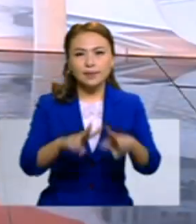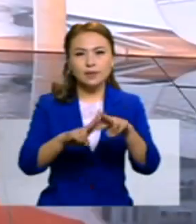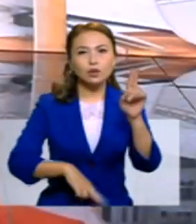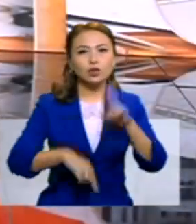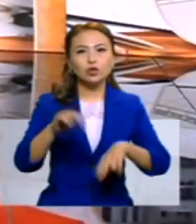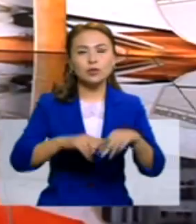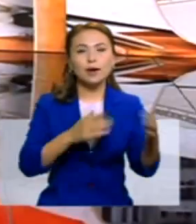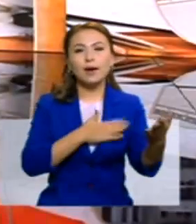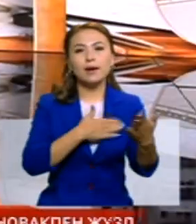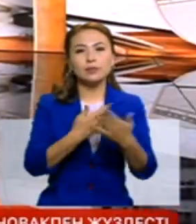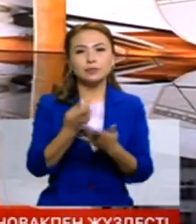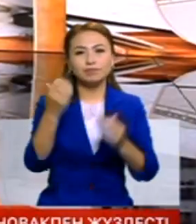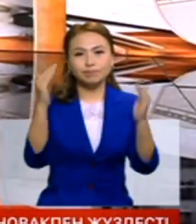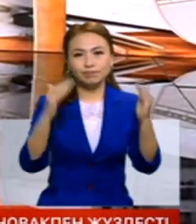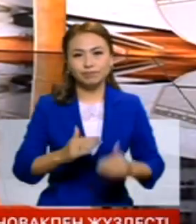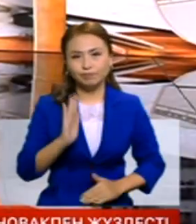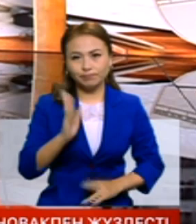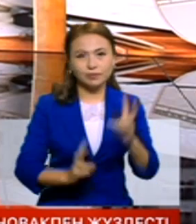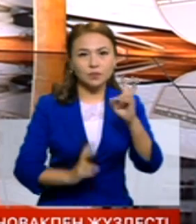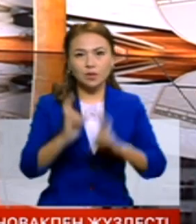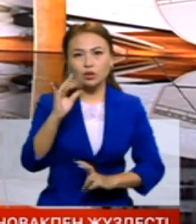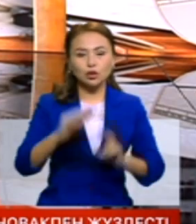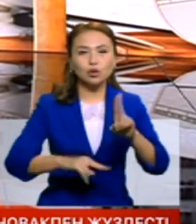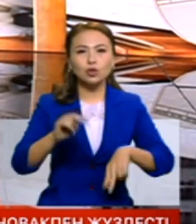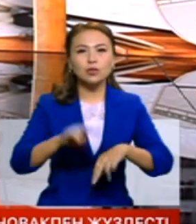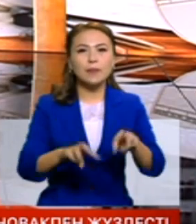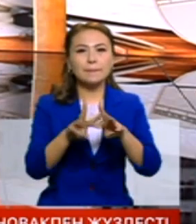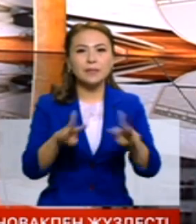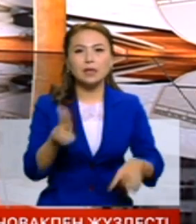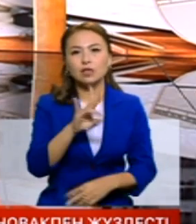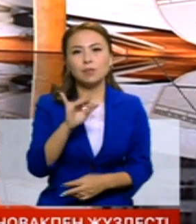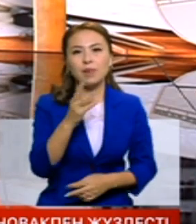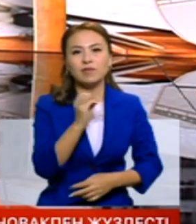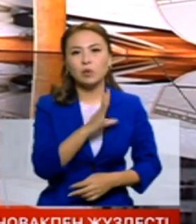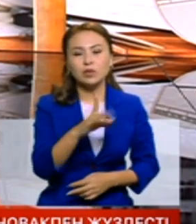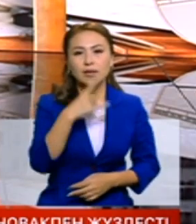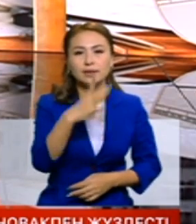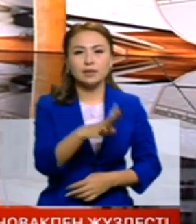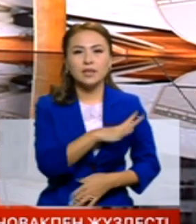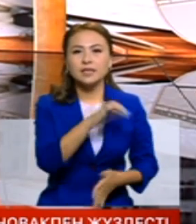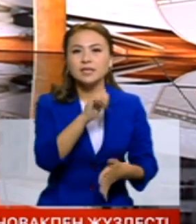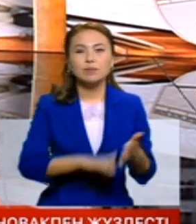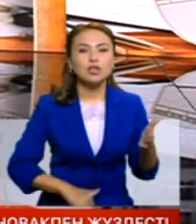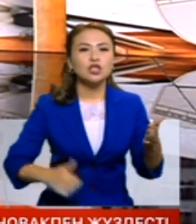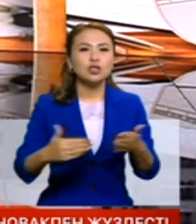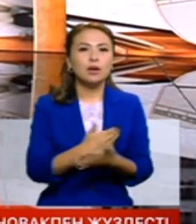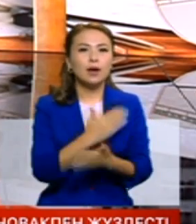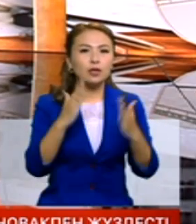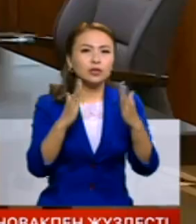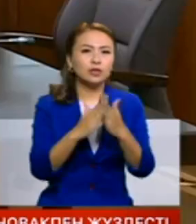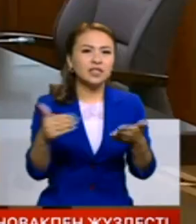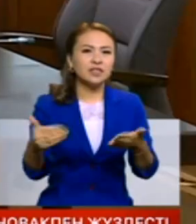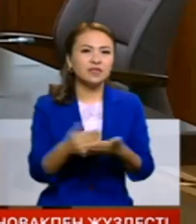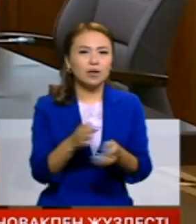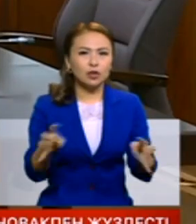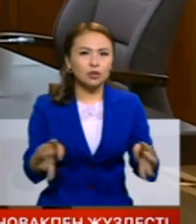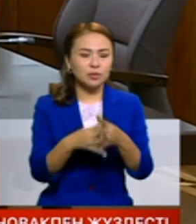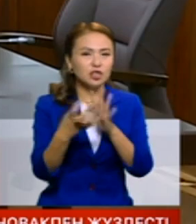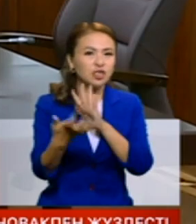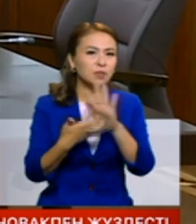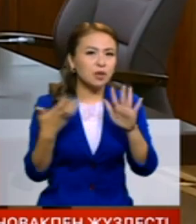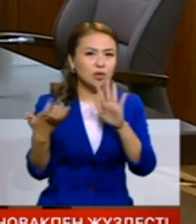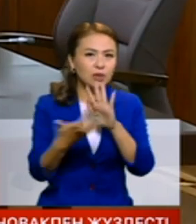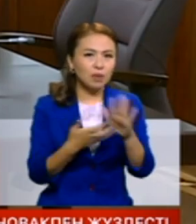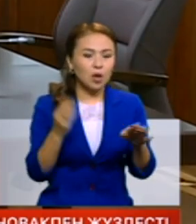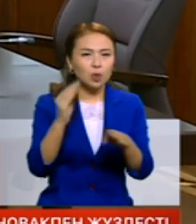Астанада құрылыс қарқыны бәсеңдейді. Өнеркәсіп және құрылыс министрі Қанат Шарлапаев осылай деді. Оған себеп жаңа үйлерге деген